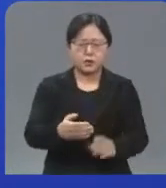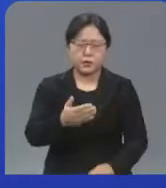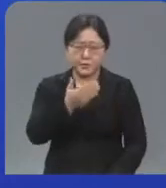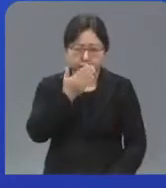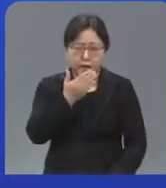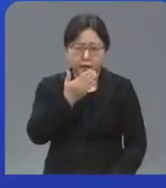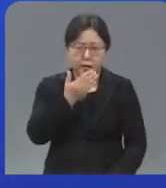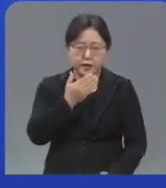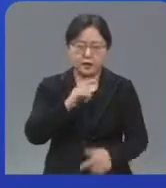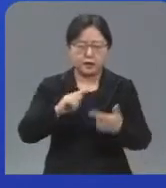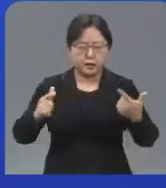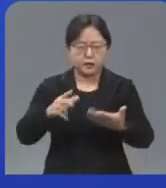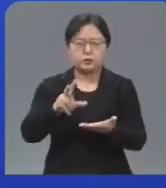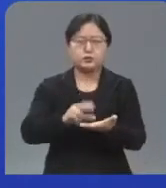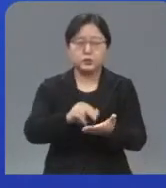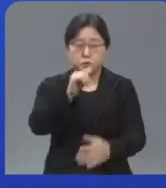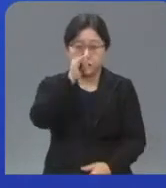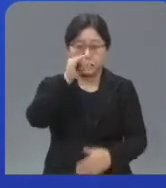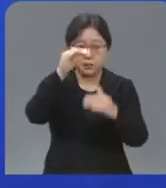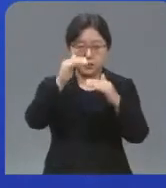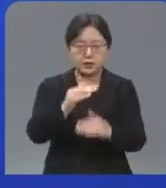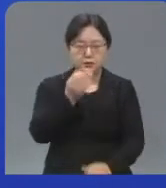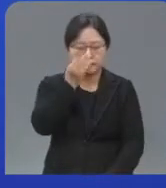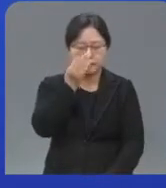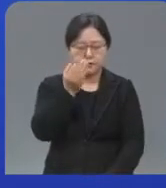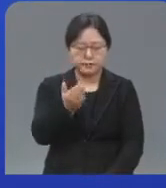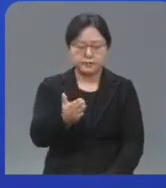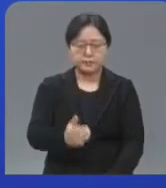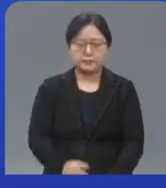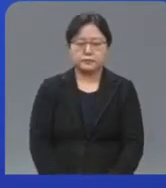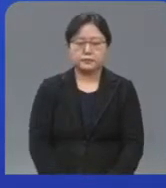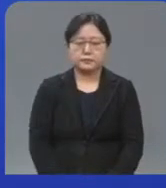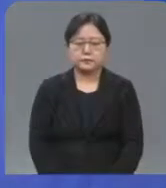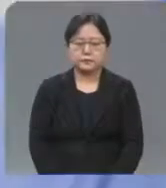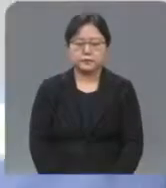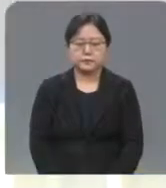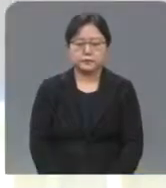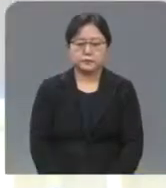위한 과제들도 남아 있습니다. 보도에 최승현 기자입니다.